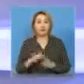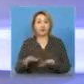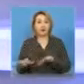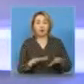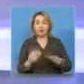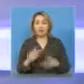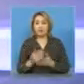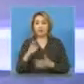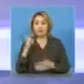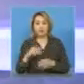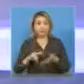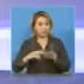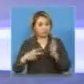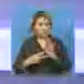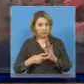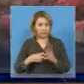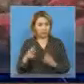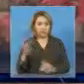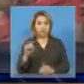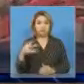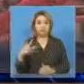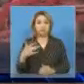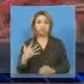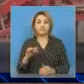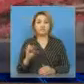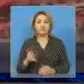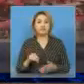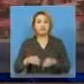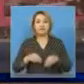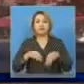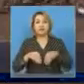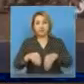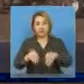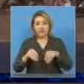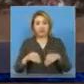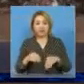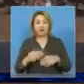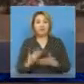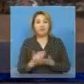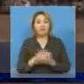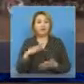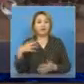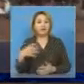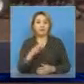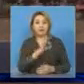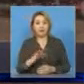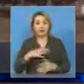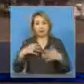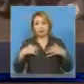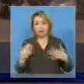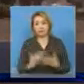шаруашылығы дақылын егуді жоспарлап отыр. 435 гектар жерге дәнді дақылдар себілсе, егіс алқабының 40%-на мал